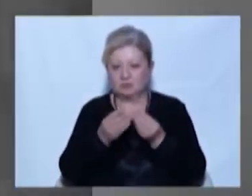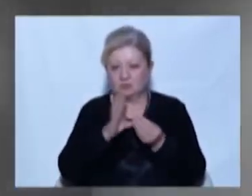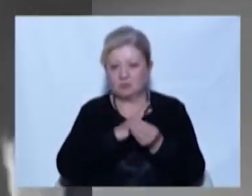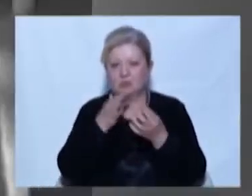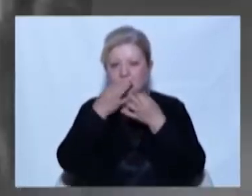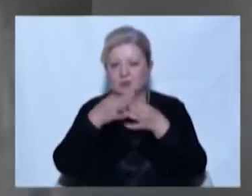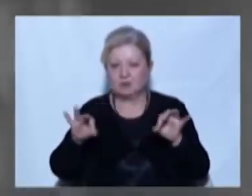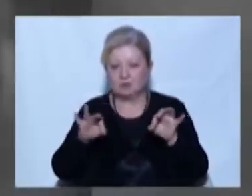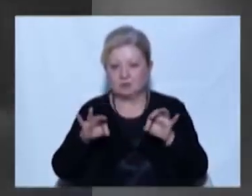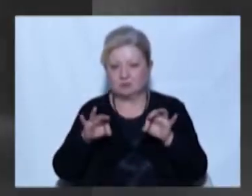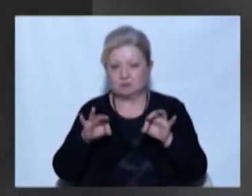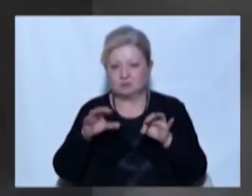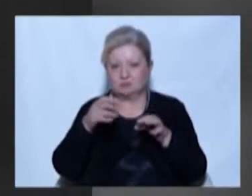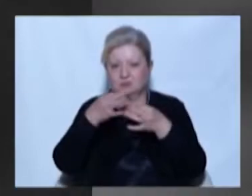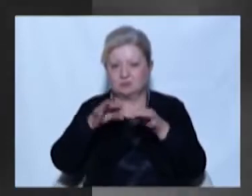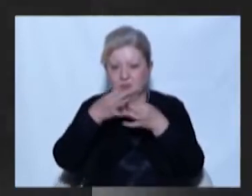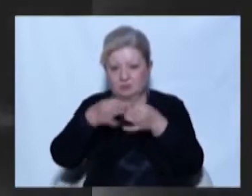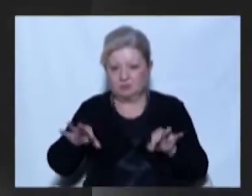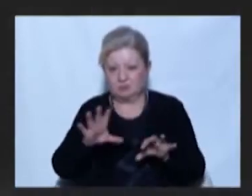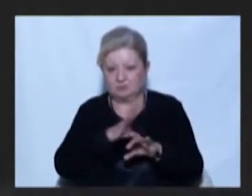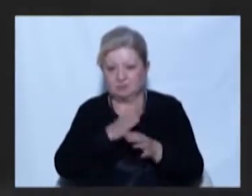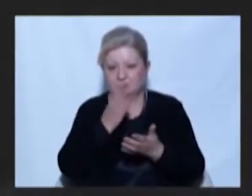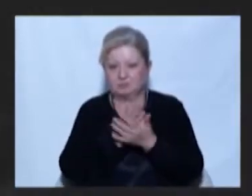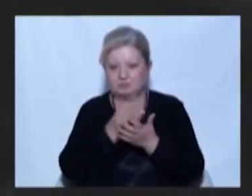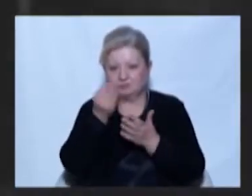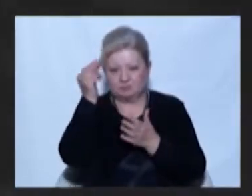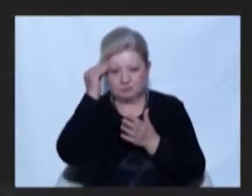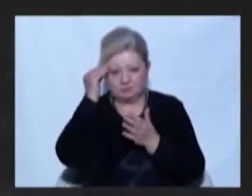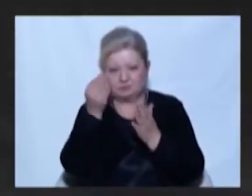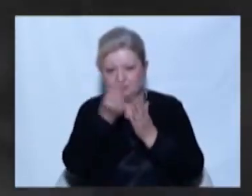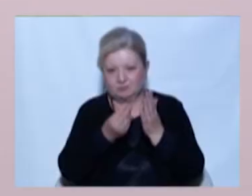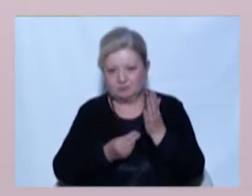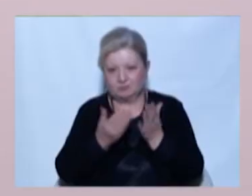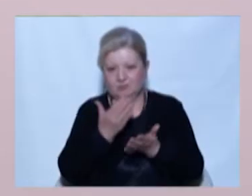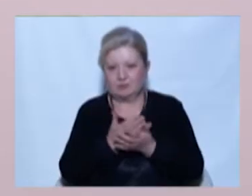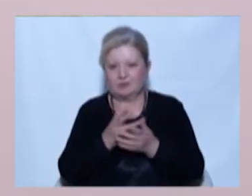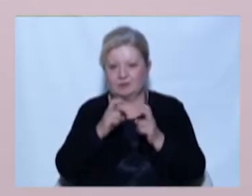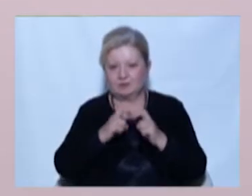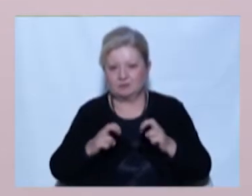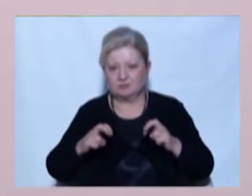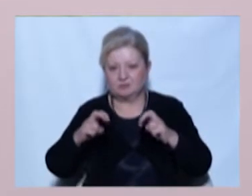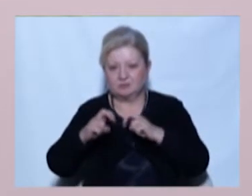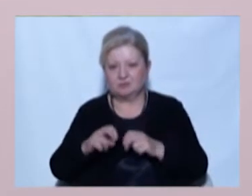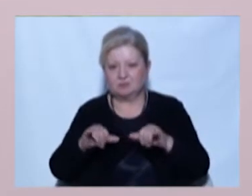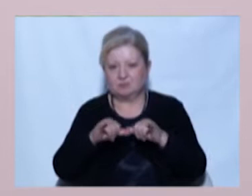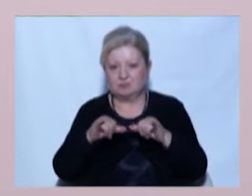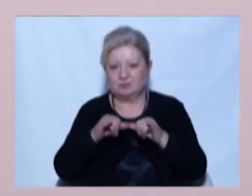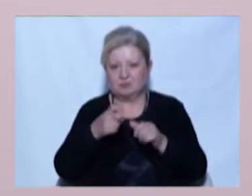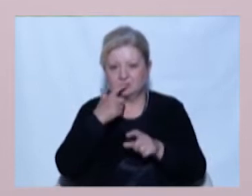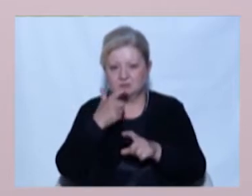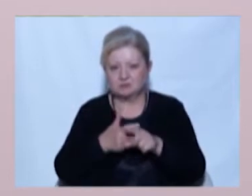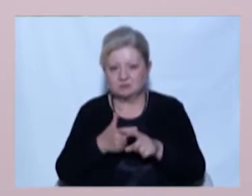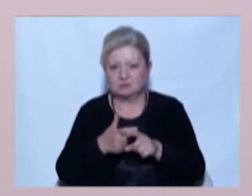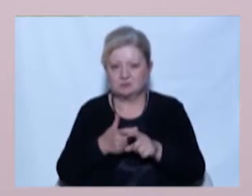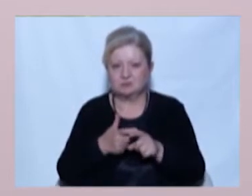გაათავისუფლა. Ერთ-ერთი კარიკატურა არსებობს ამ პერიოდის, სხედან მაგიდასთან სტალინი და